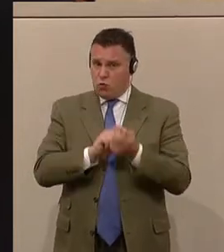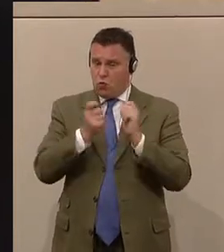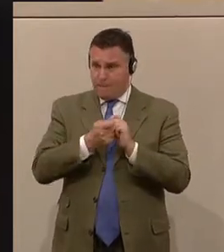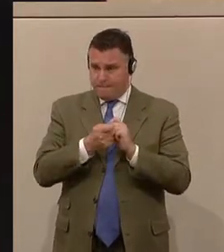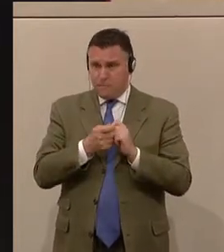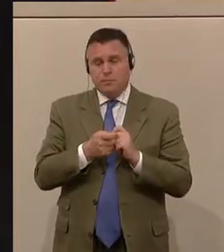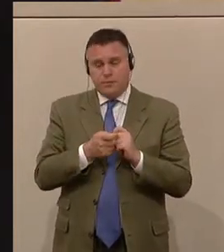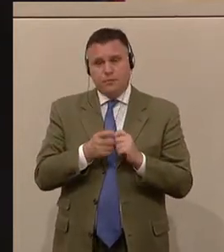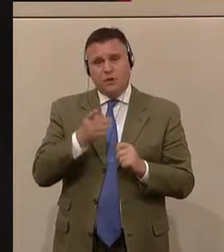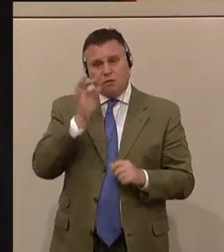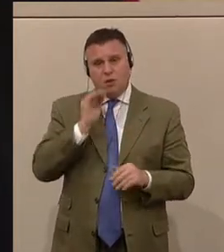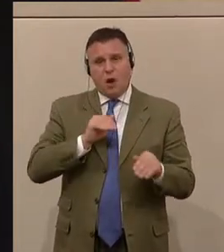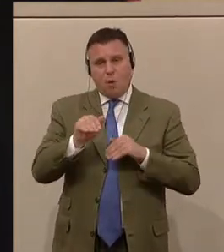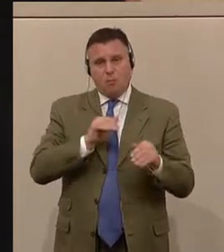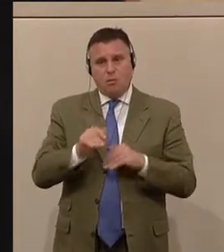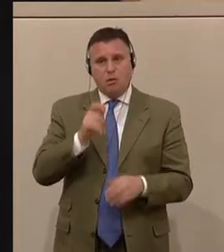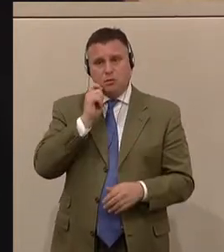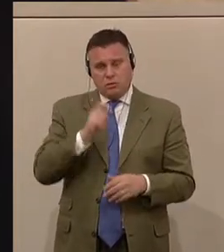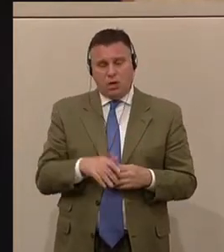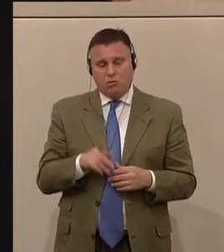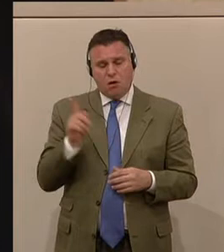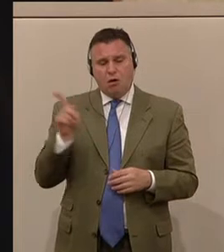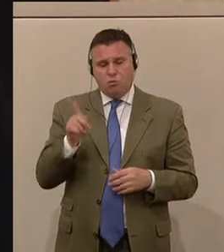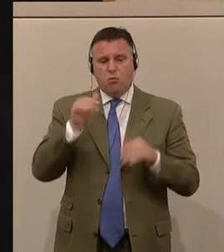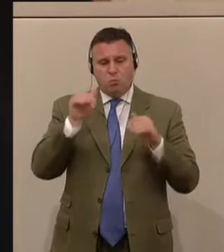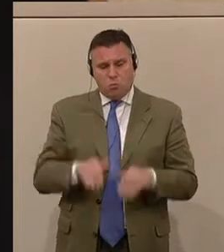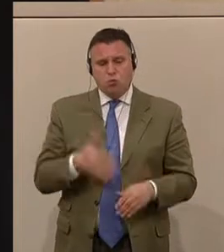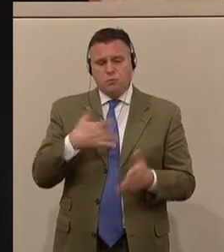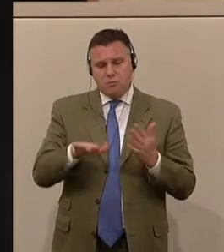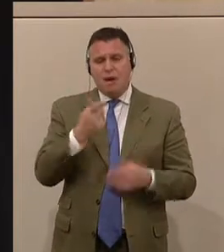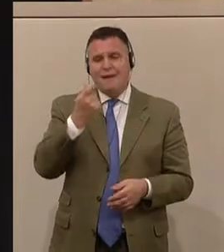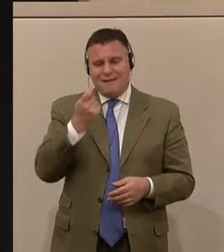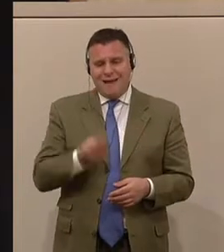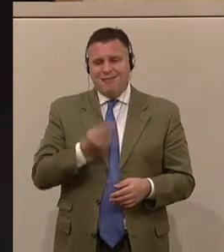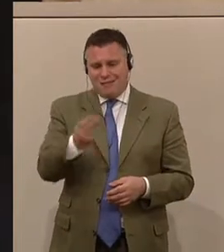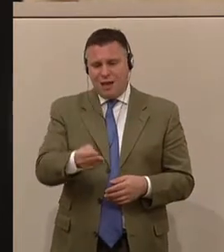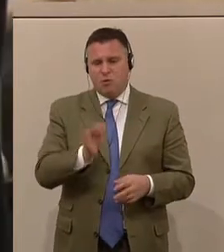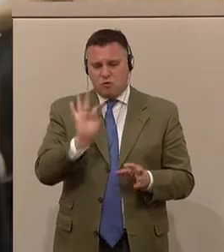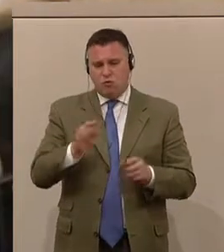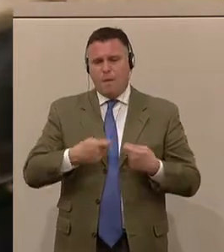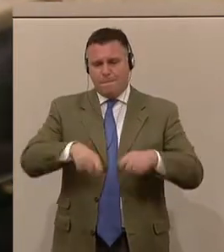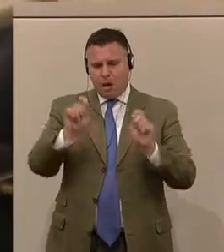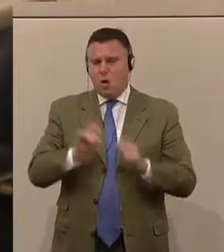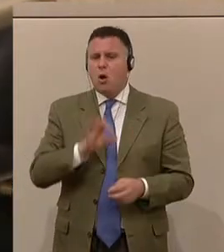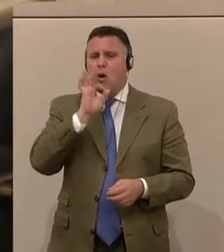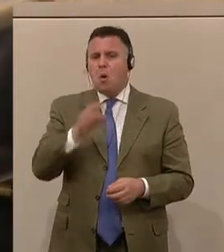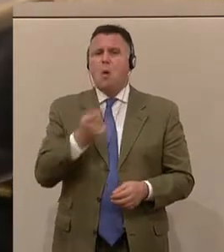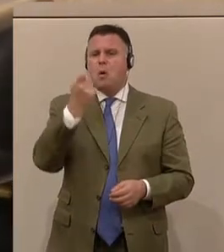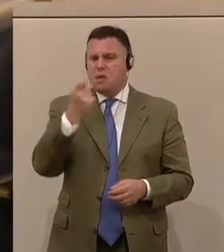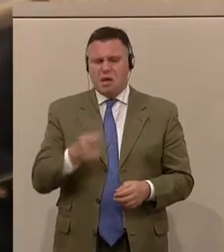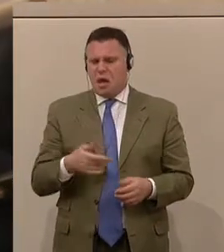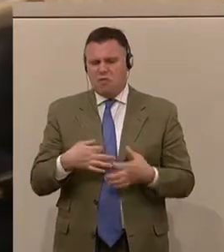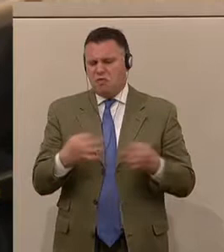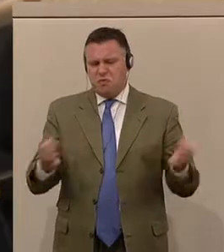Frau Ministerin, dann müssen Sie mehr Geld oder überhaupt Geld in die Hand nehmen. Ohne Geld